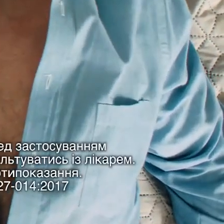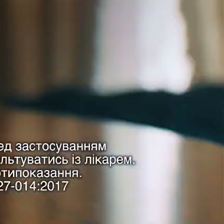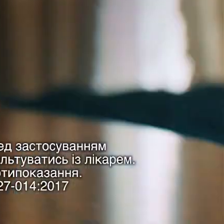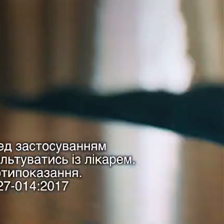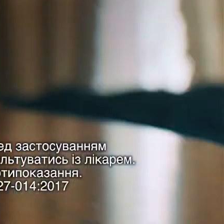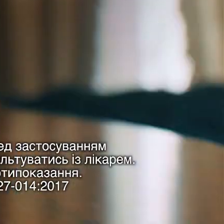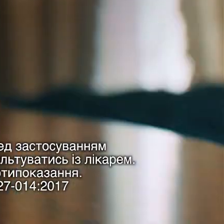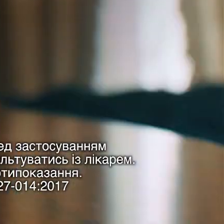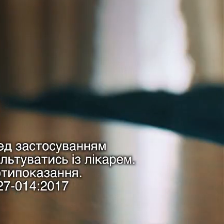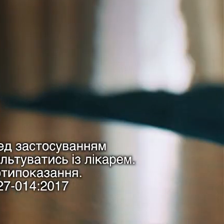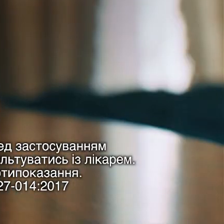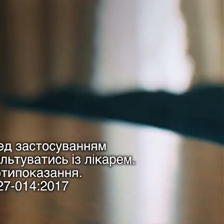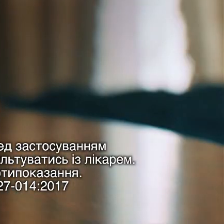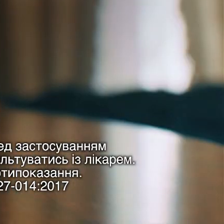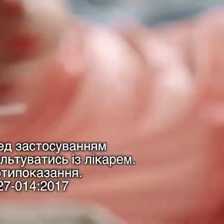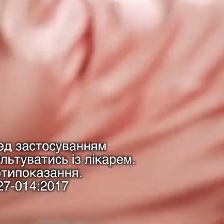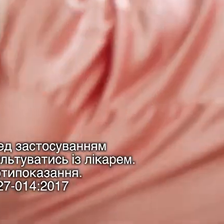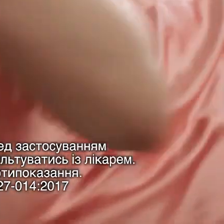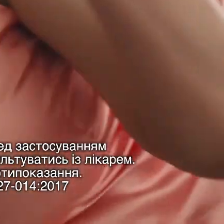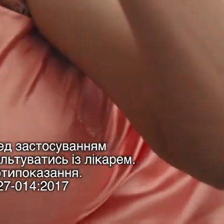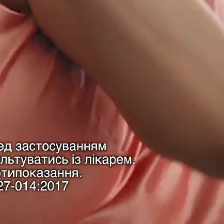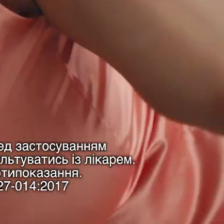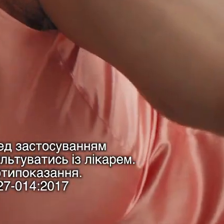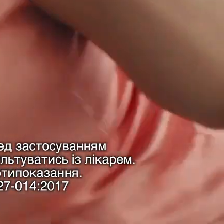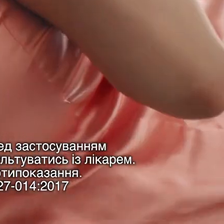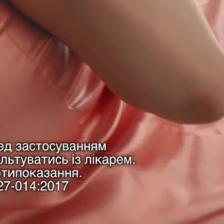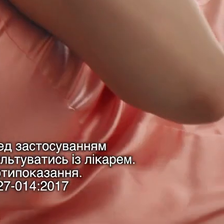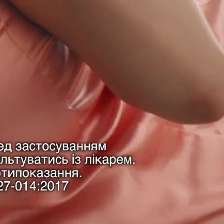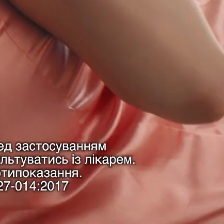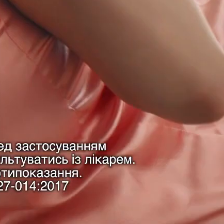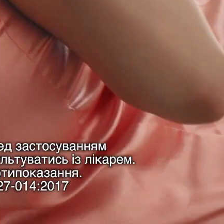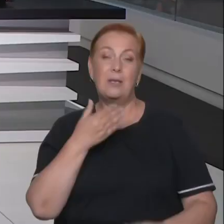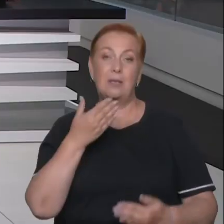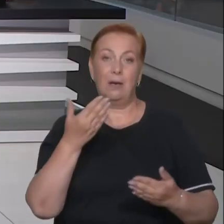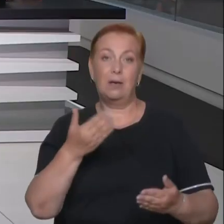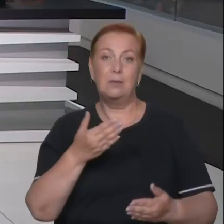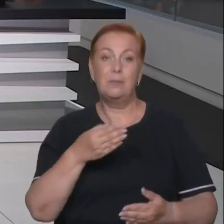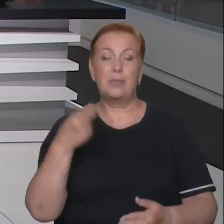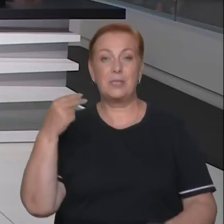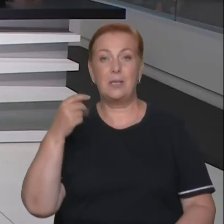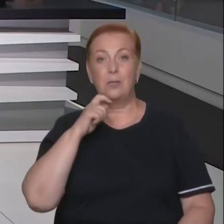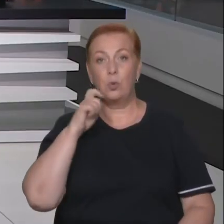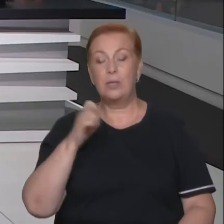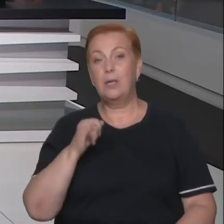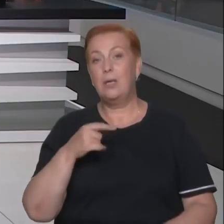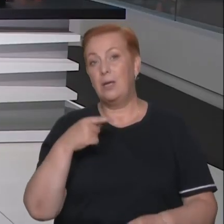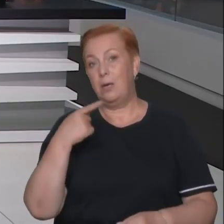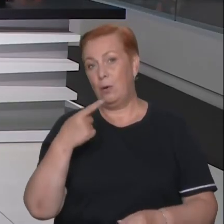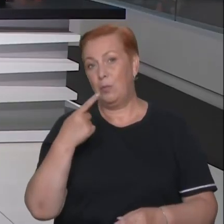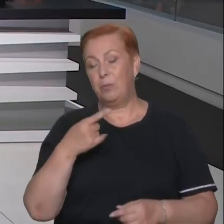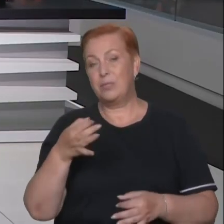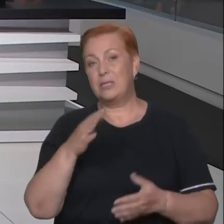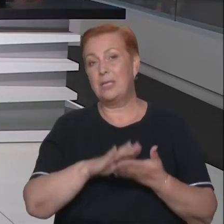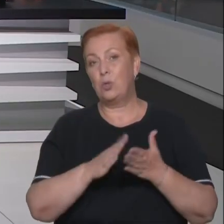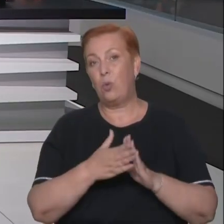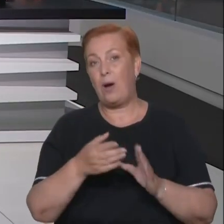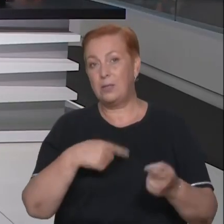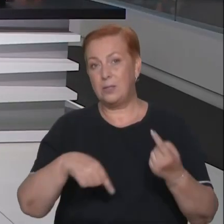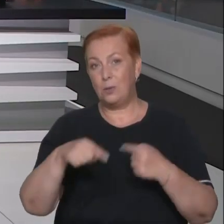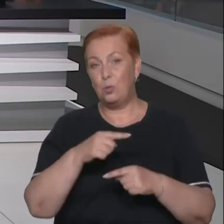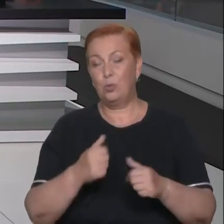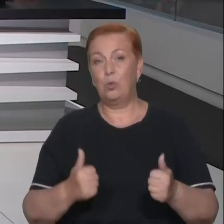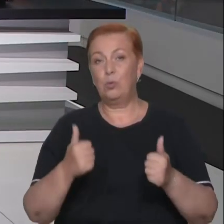і потенцію. Чоловіки оцінять, жінки запам'ятають. Далі йдемо до обговорення ситуації, зокрема на фронті. Долучаємо